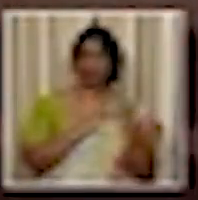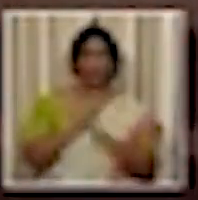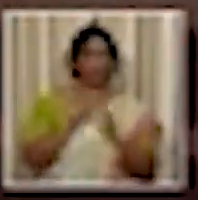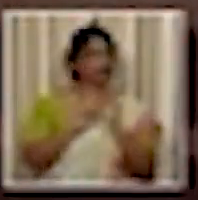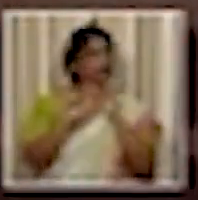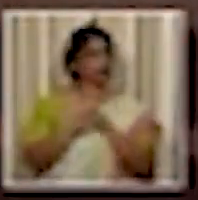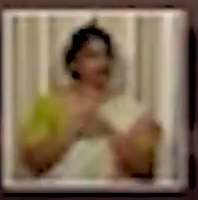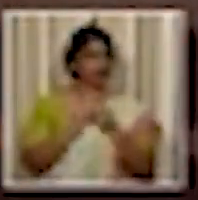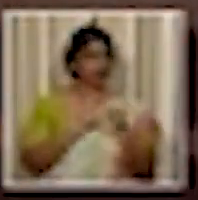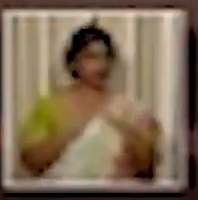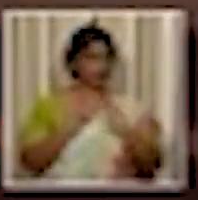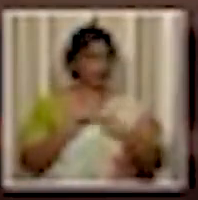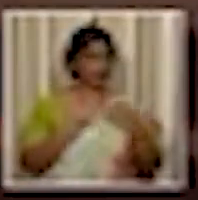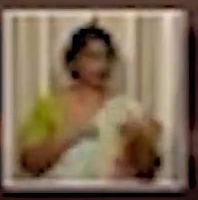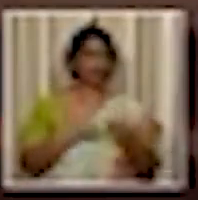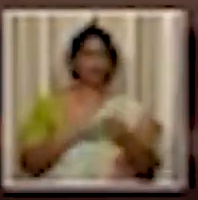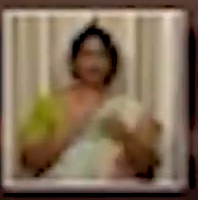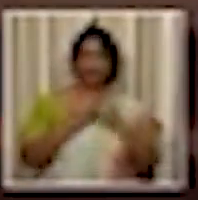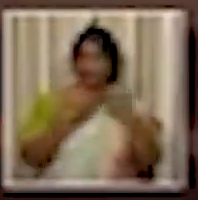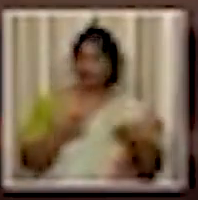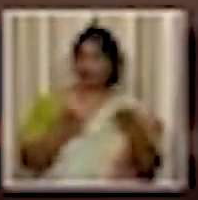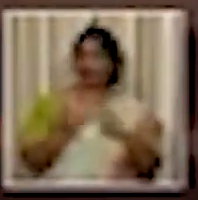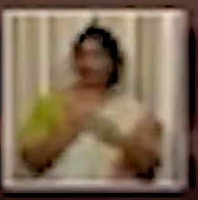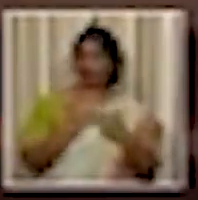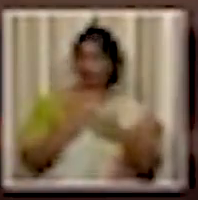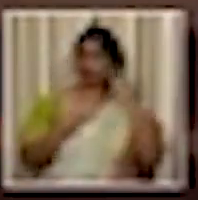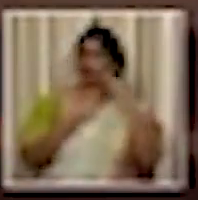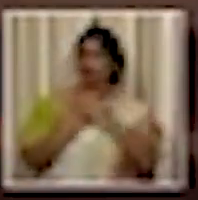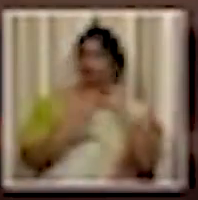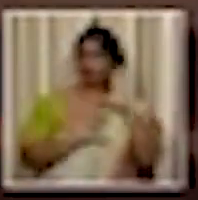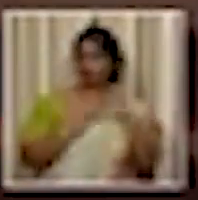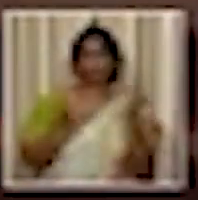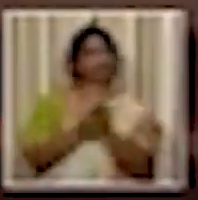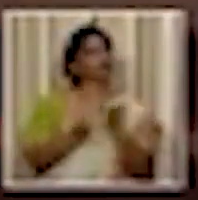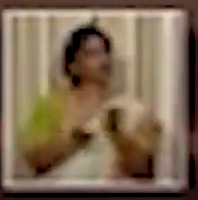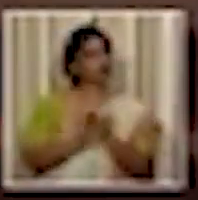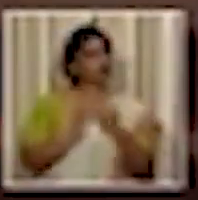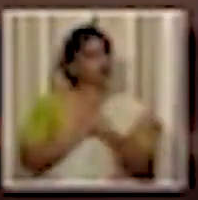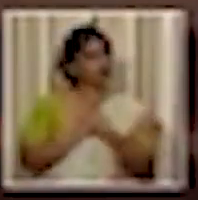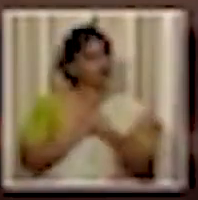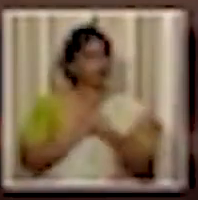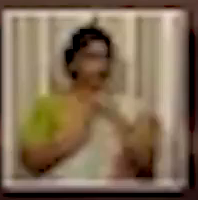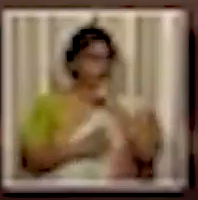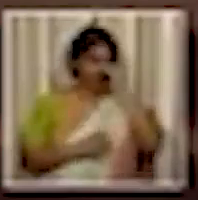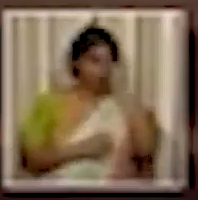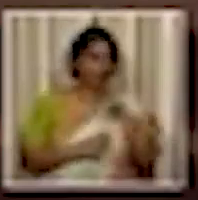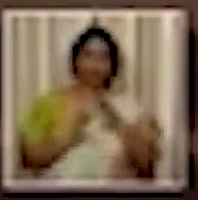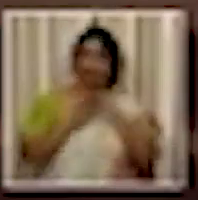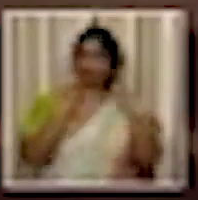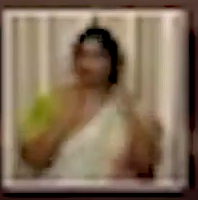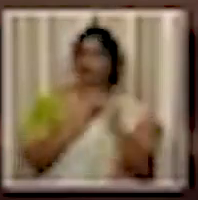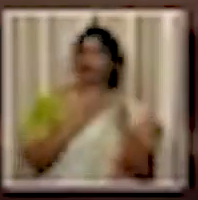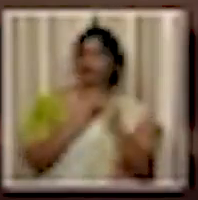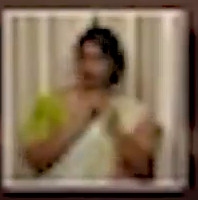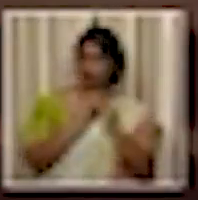අමාත්‍යවරයා හැටියට බාරගත්තයින් පස්සේ අවසාන නොකළ ව්‍යාපෘති පිළිබඳව තොරතුරු එක්රාශි කරාම ගරු කථානායකතුමනි විශාල ගෙවල්